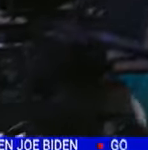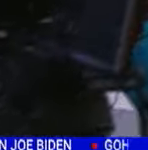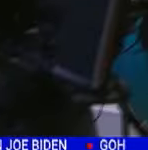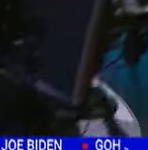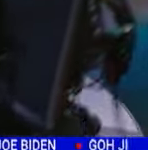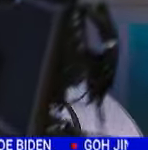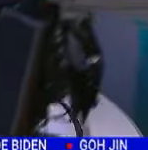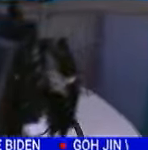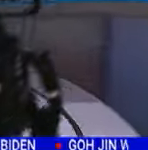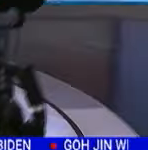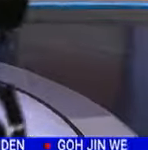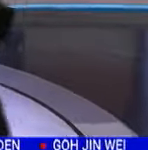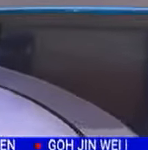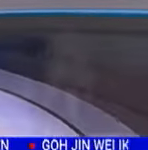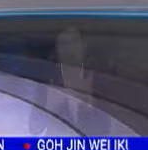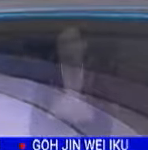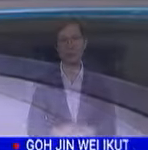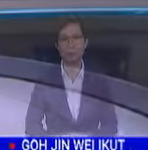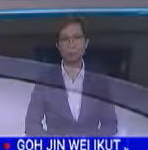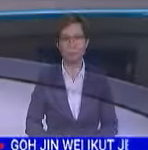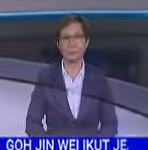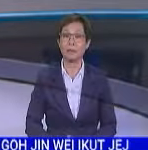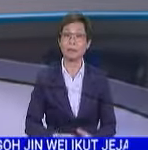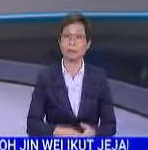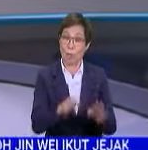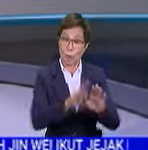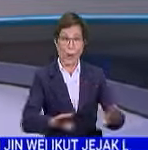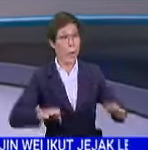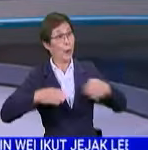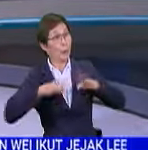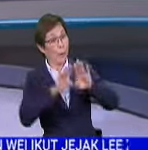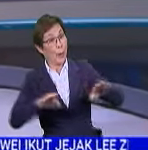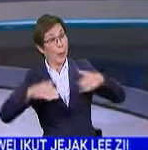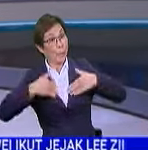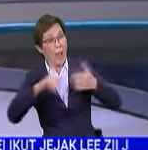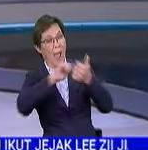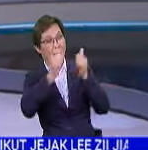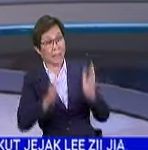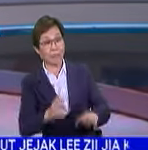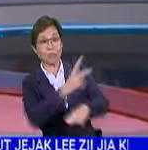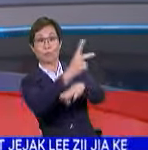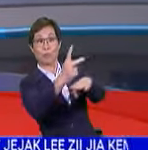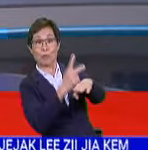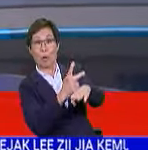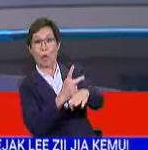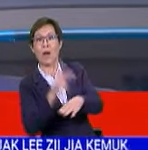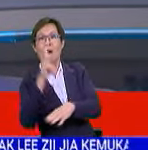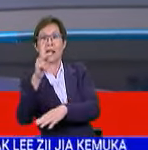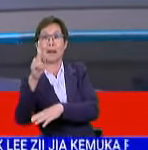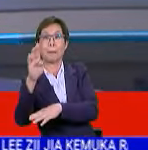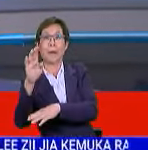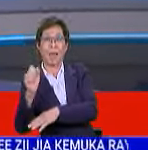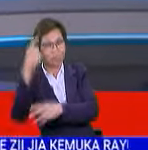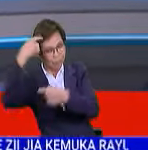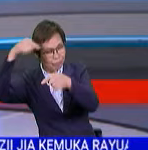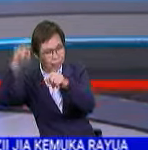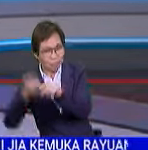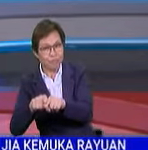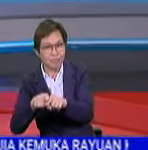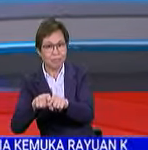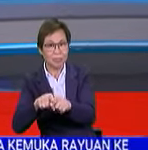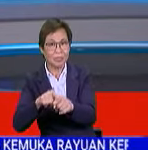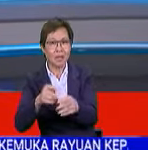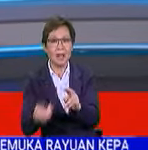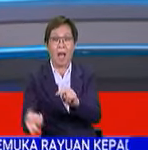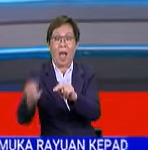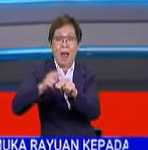Assalamualaikum. Terima kasih Syaril dan juga Fiona. Ini berita gembira buat atlet kebangsaan. Kementerian Belia dan Sukan bersetuju menaikkan